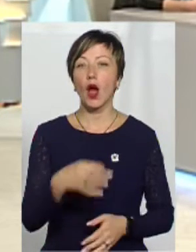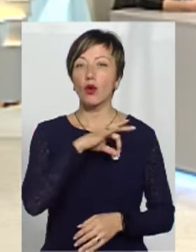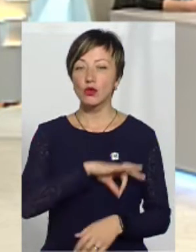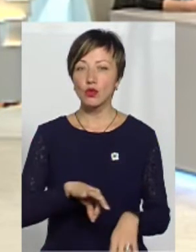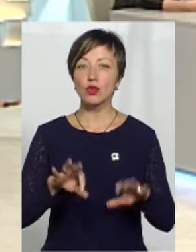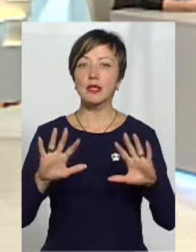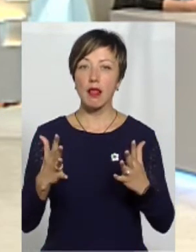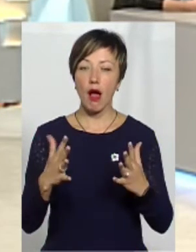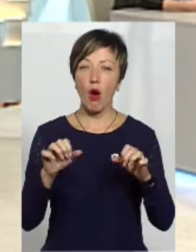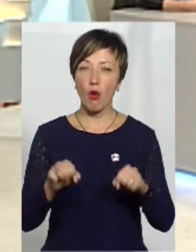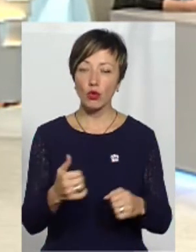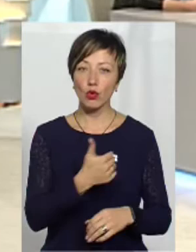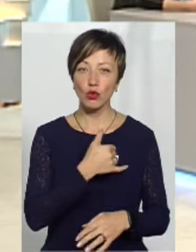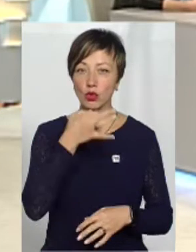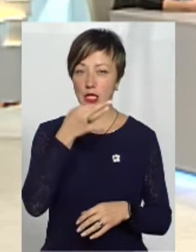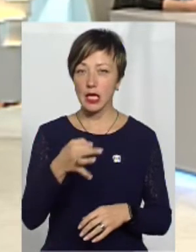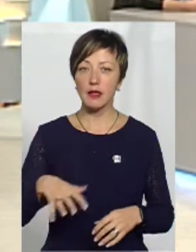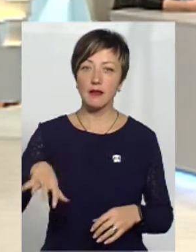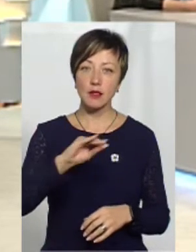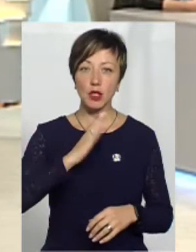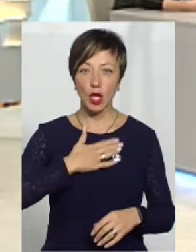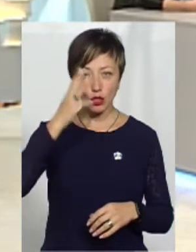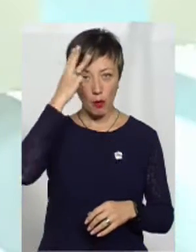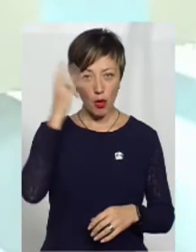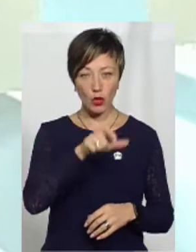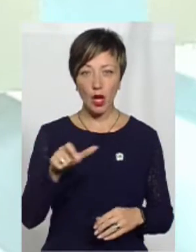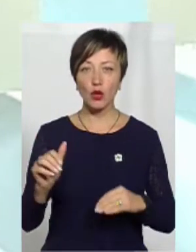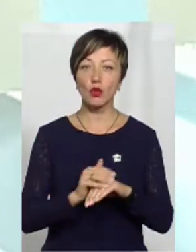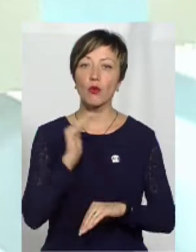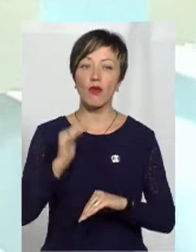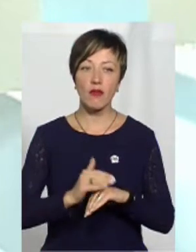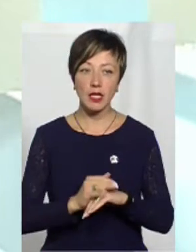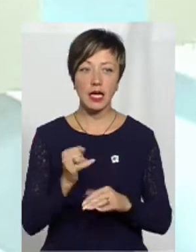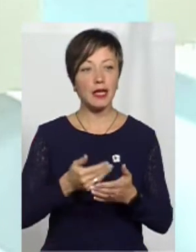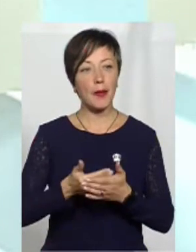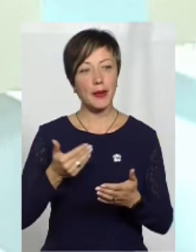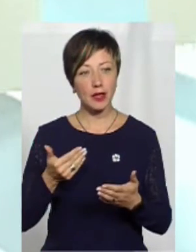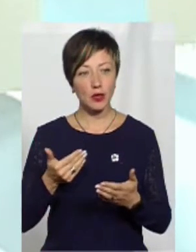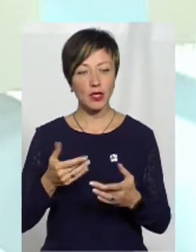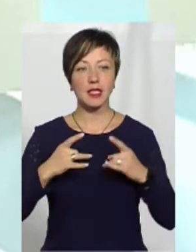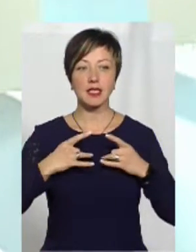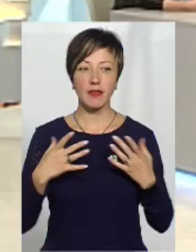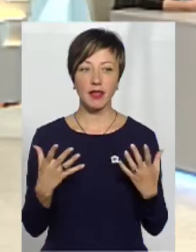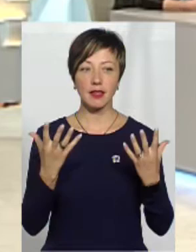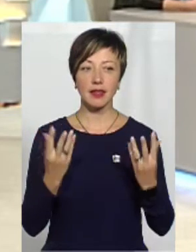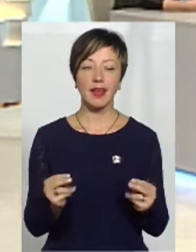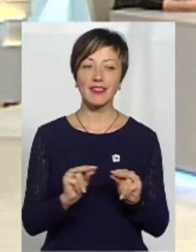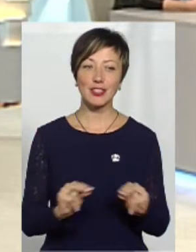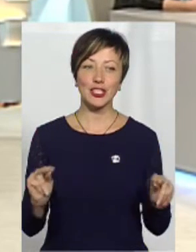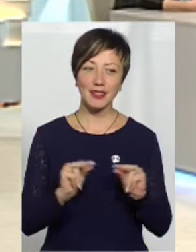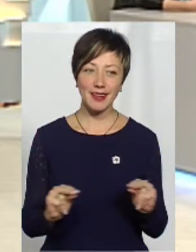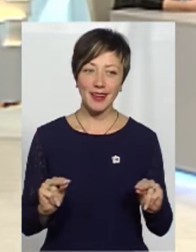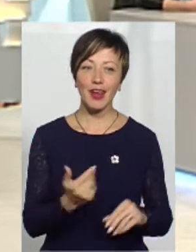Користуючись нагодою, хочу сказати всім нашим подолянам доброго вечора. І напередодні свята Дня